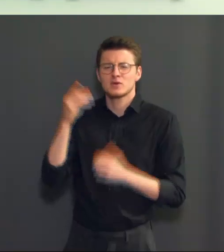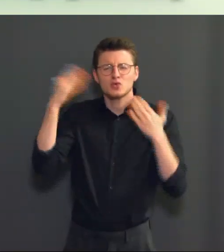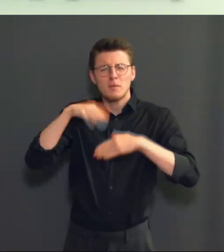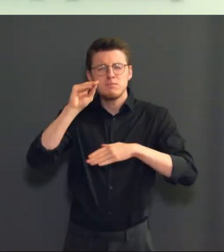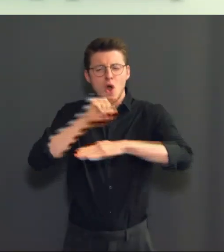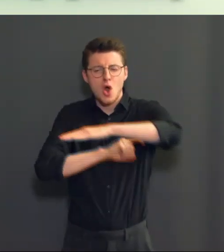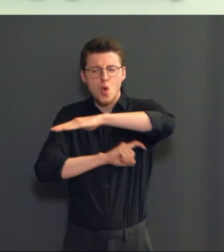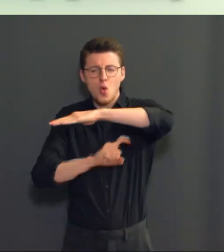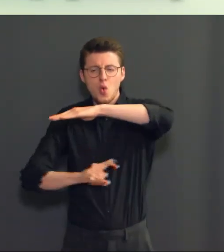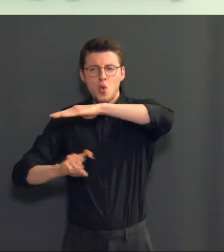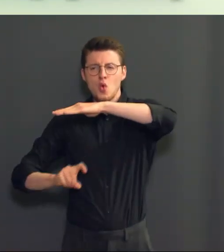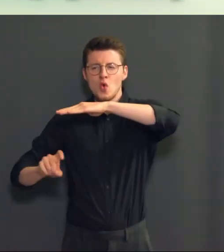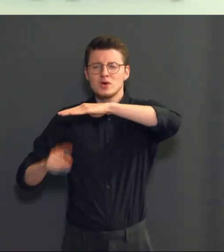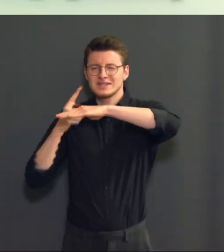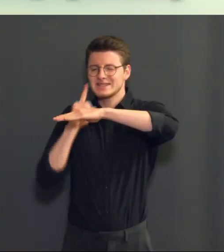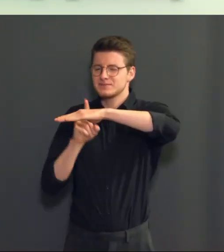donkerblauwe curve.